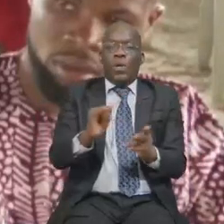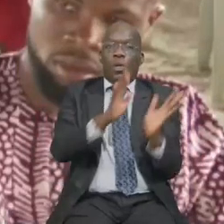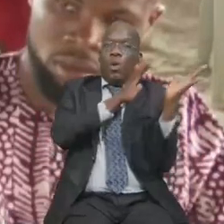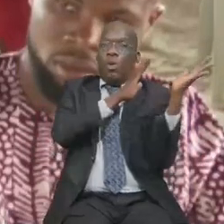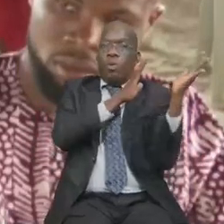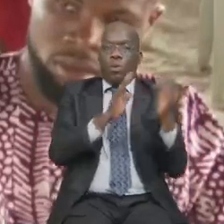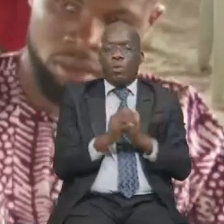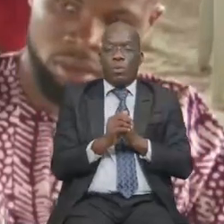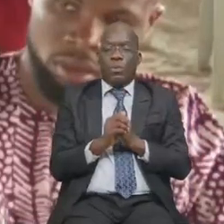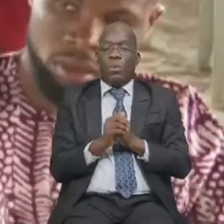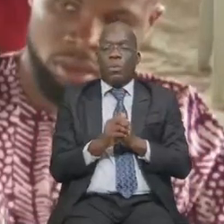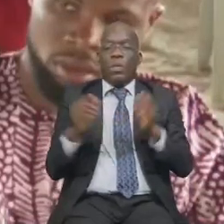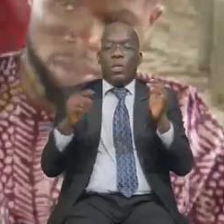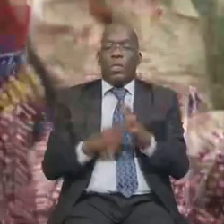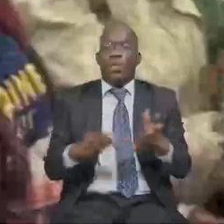Ce pays t'est donné.